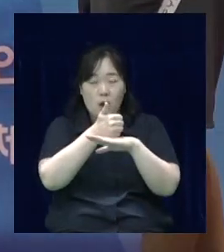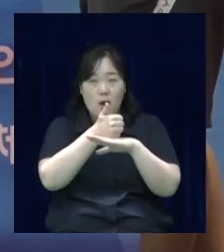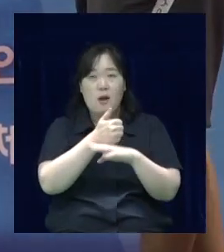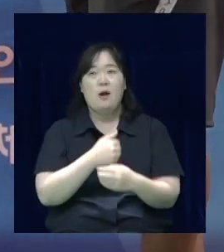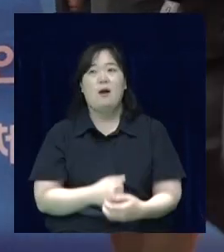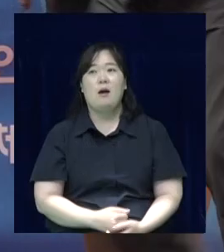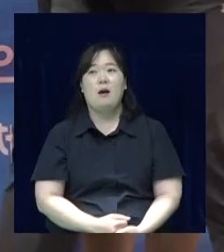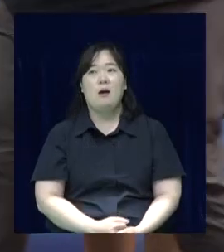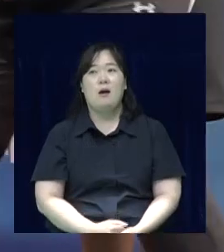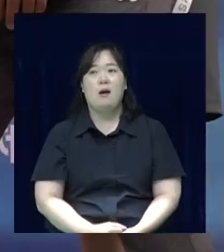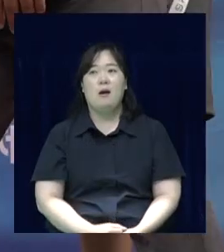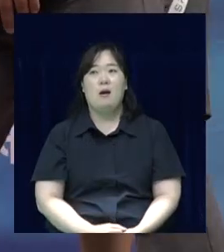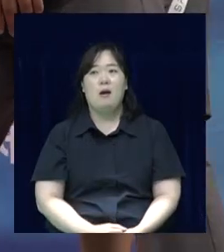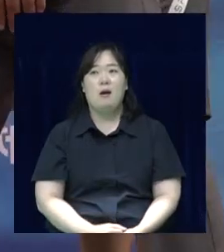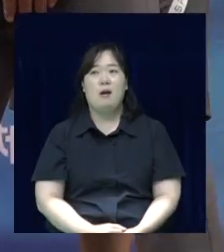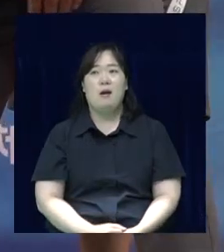하겠습니다.